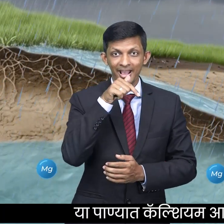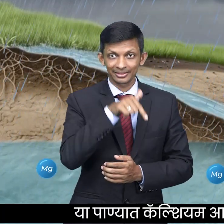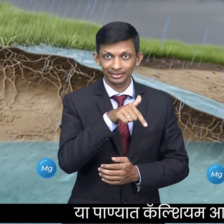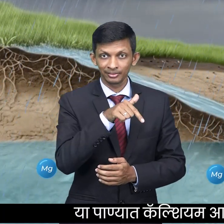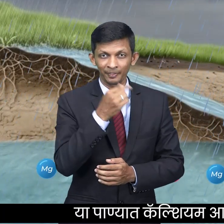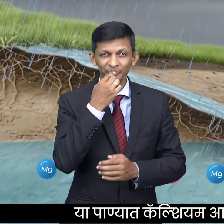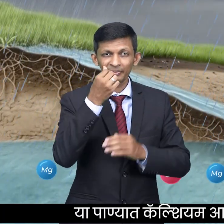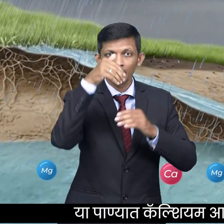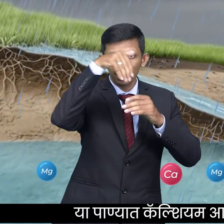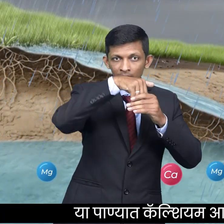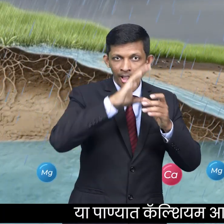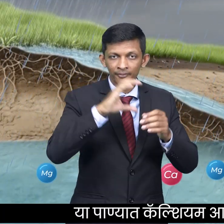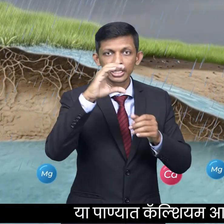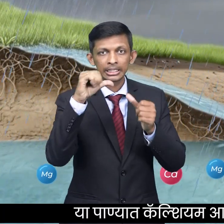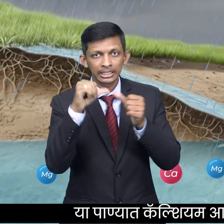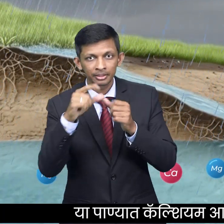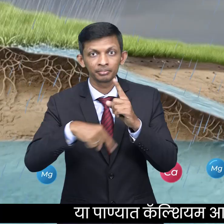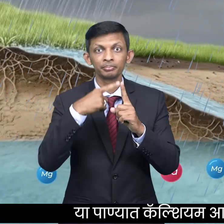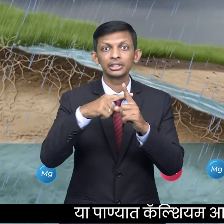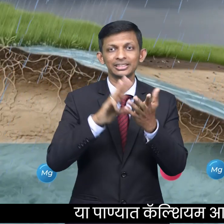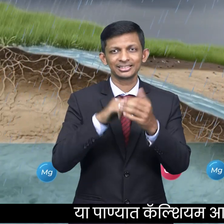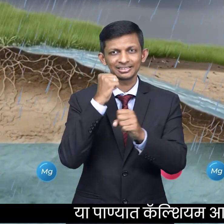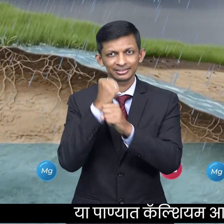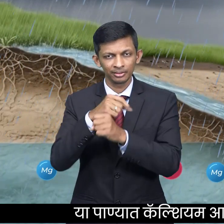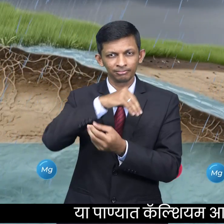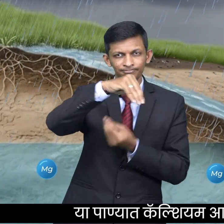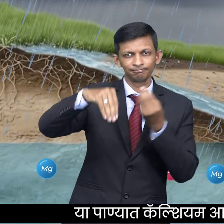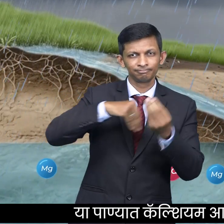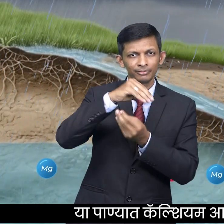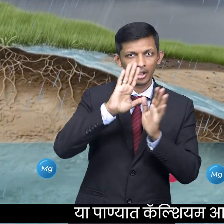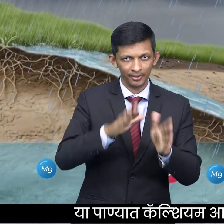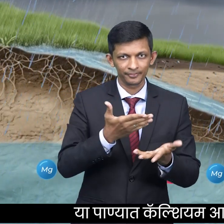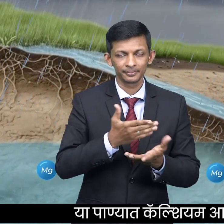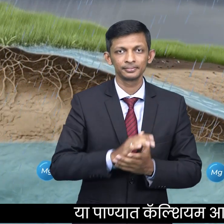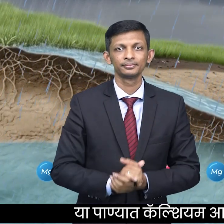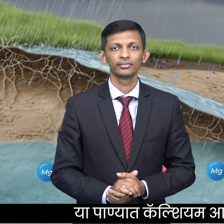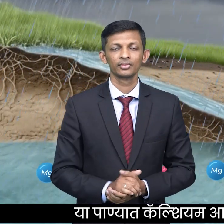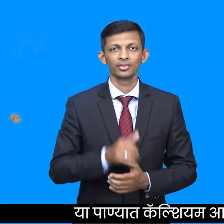या पाण्यात कॅल्शियम आणि मॅग्नेशियमचे क्षार मिसळलेले असू शकतात.